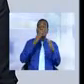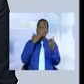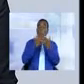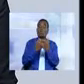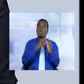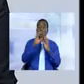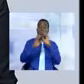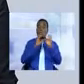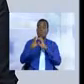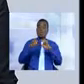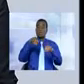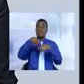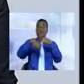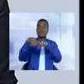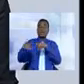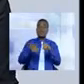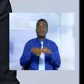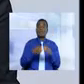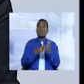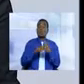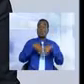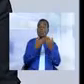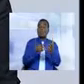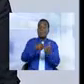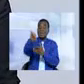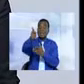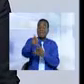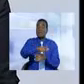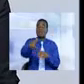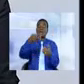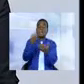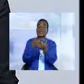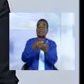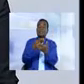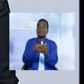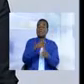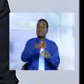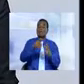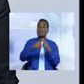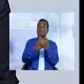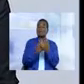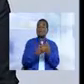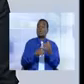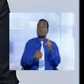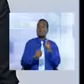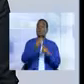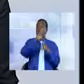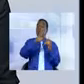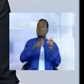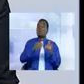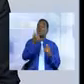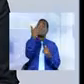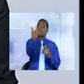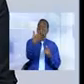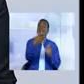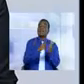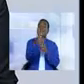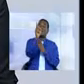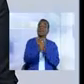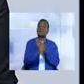communication va être faite donc sur les procédures de paiement, sur les différentes étapes et nous espérons qu'à partir, au plus tard, à partir du 15